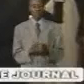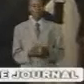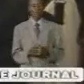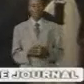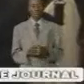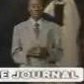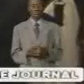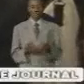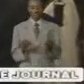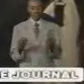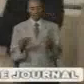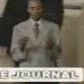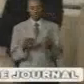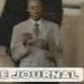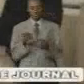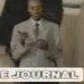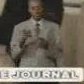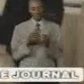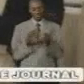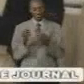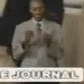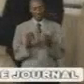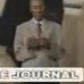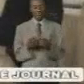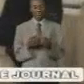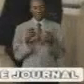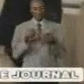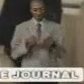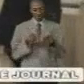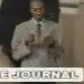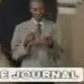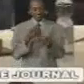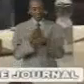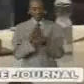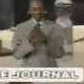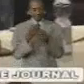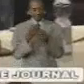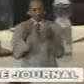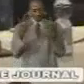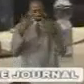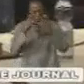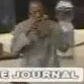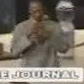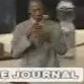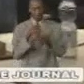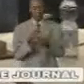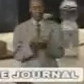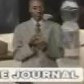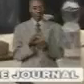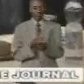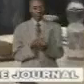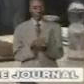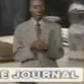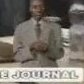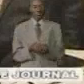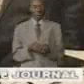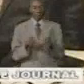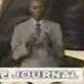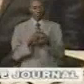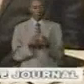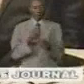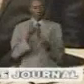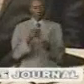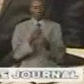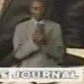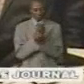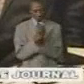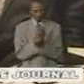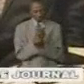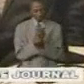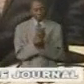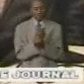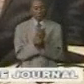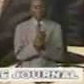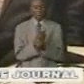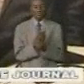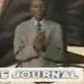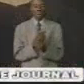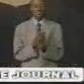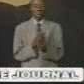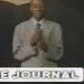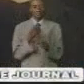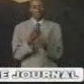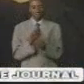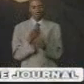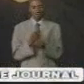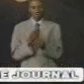congolaise, une administration gangrénée par la corruption et surtout les refus de respecter les directives prises pour améliorer le climat